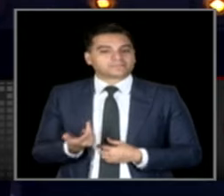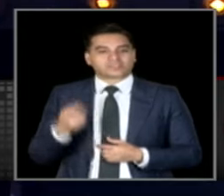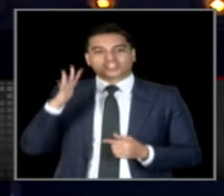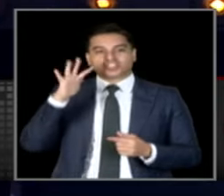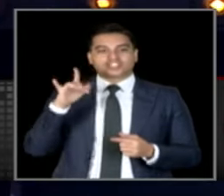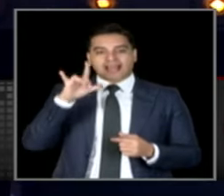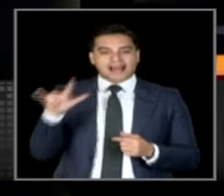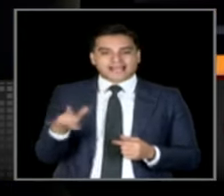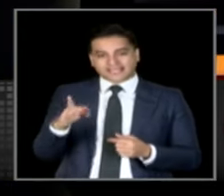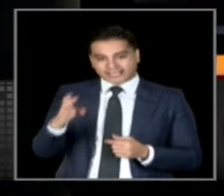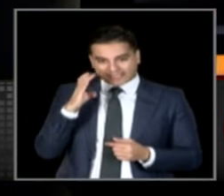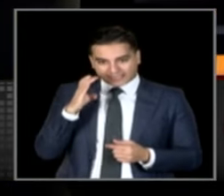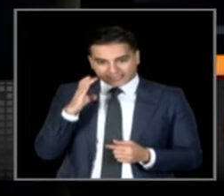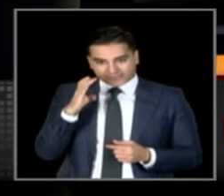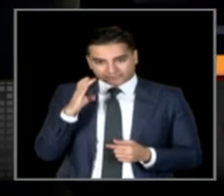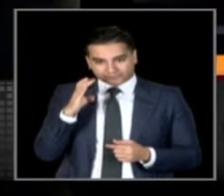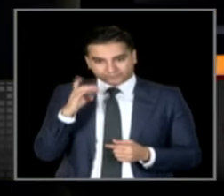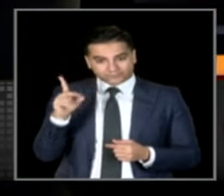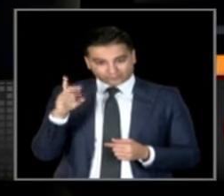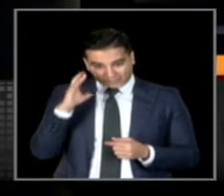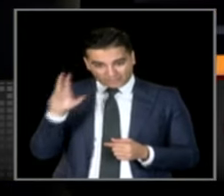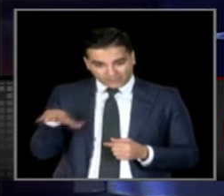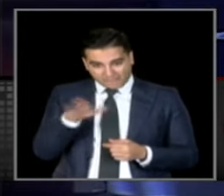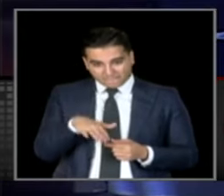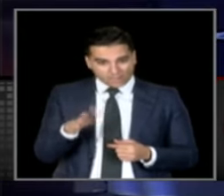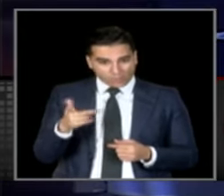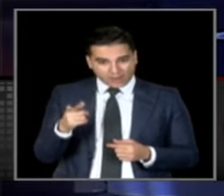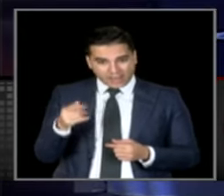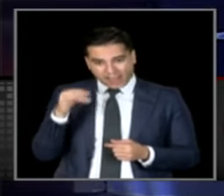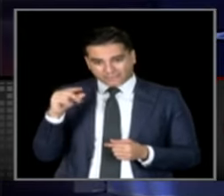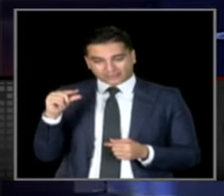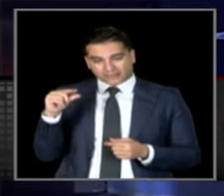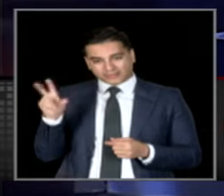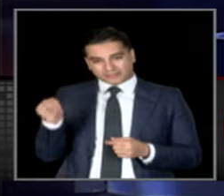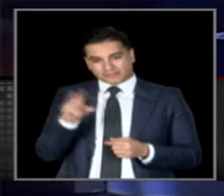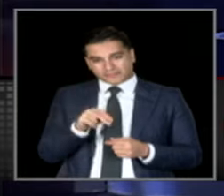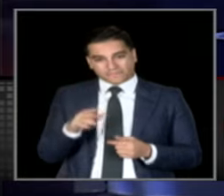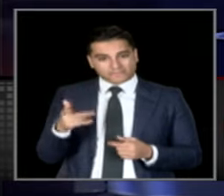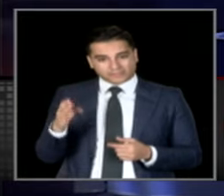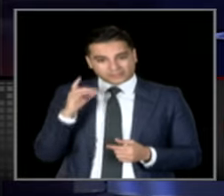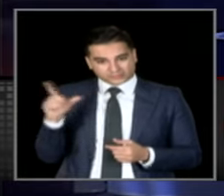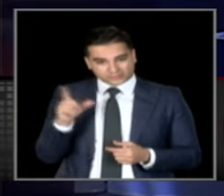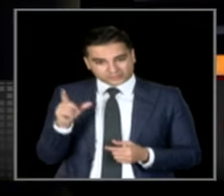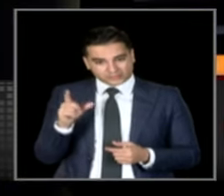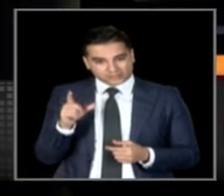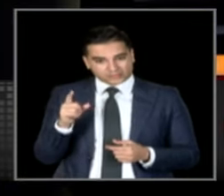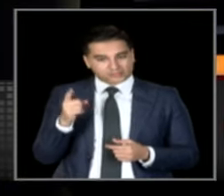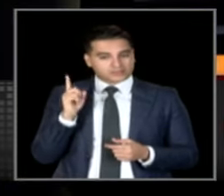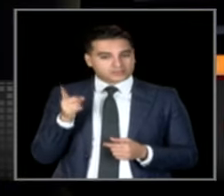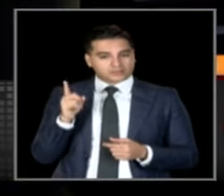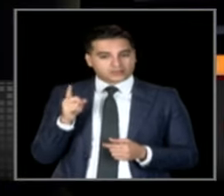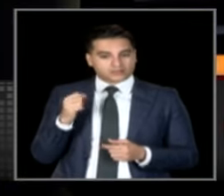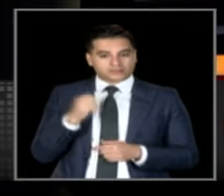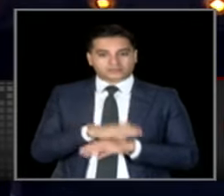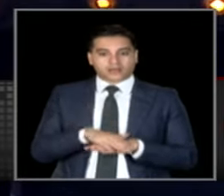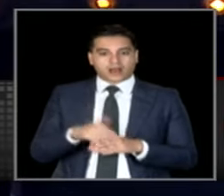تشيلي. إجابتك؟ هي إجابة أحمد أيمن، وكنت عايز أقول حاجة تانية. صحراء. بس قلنا صحراء. صحراء أتاكاما. في